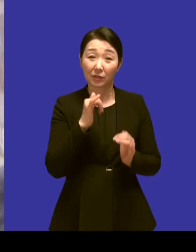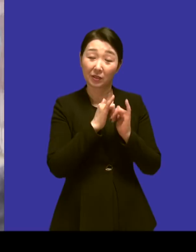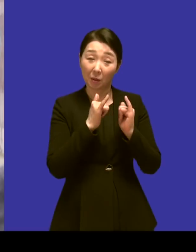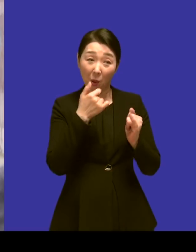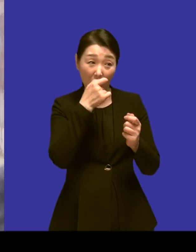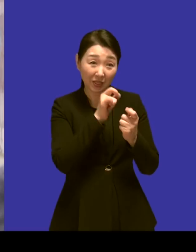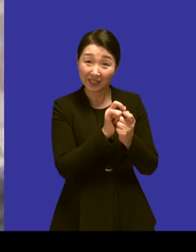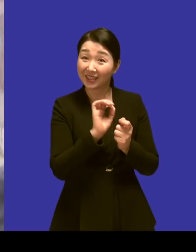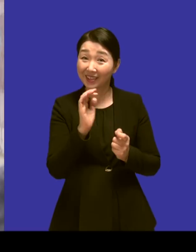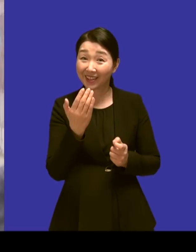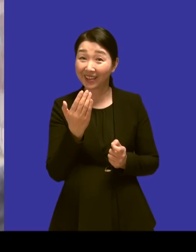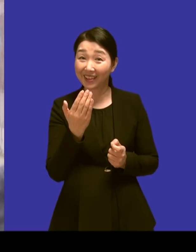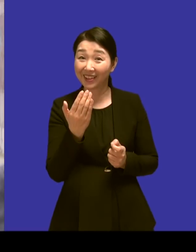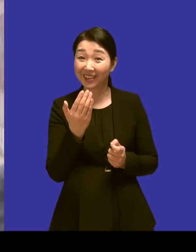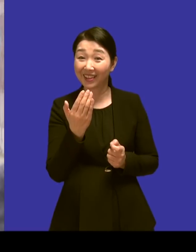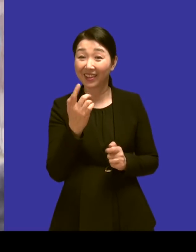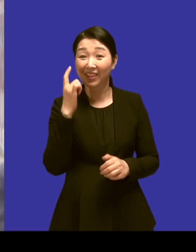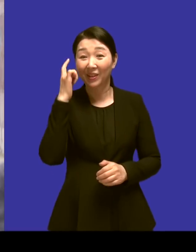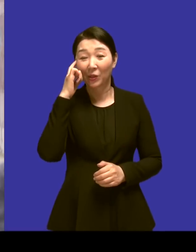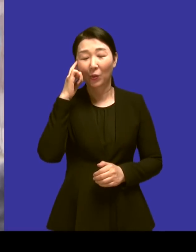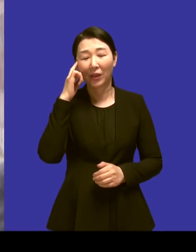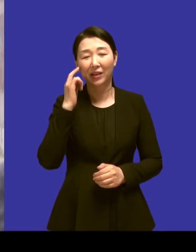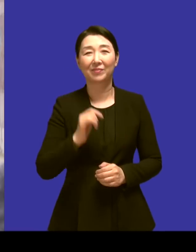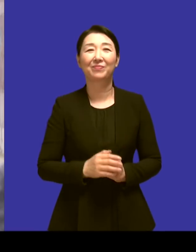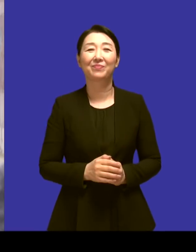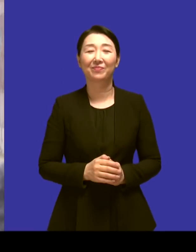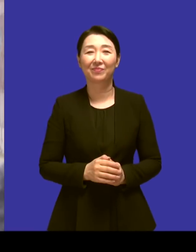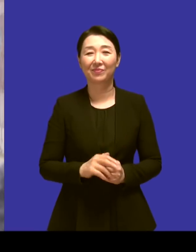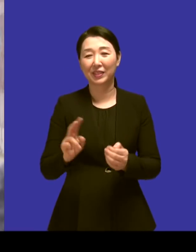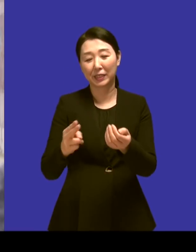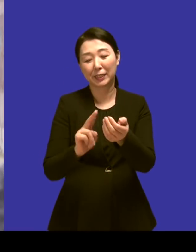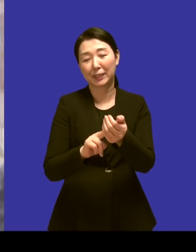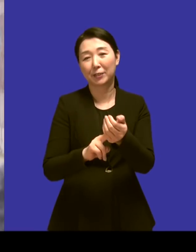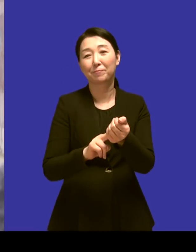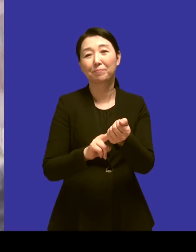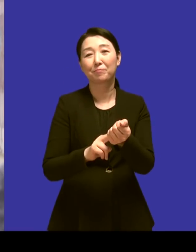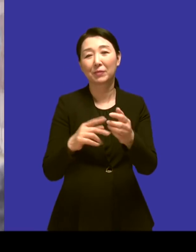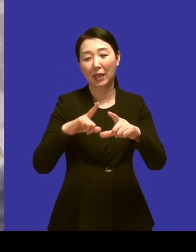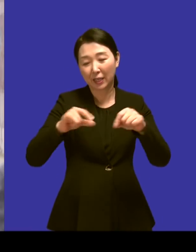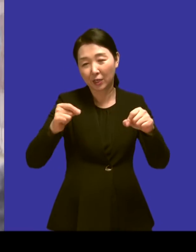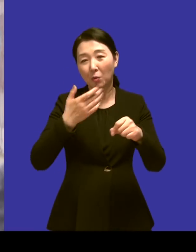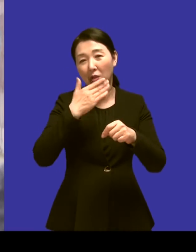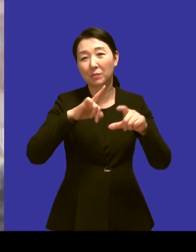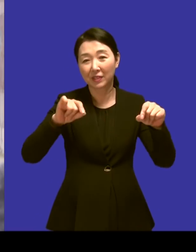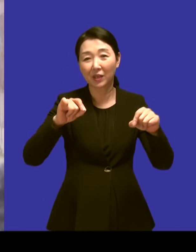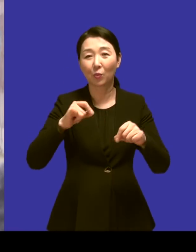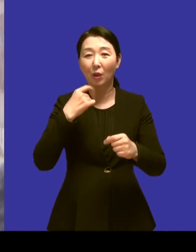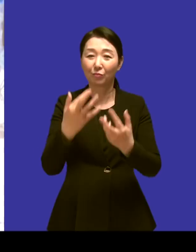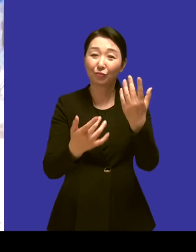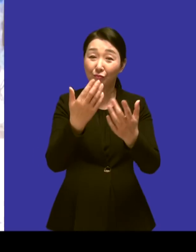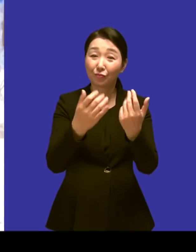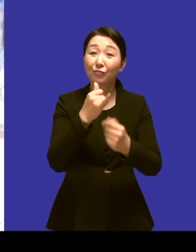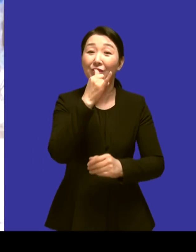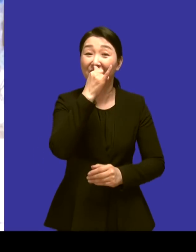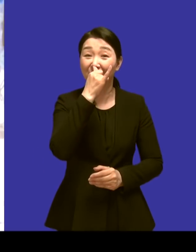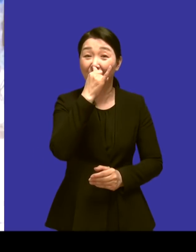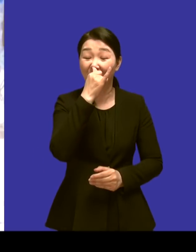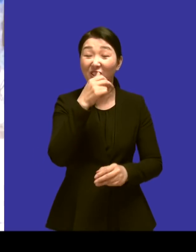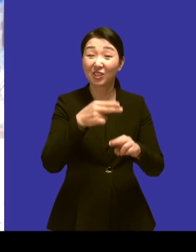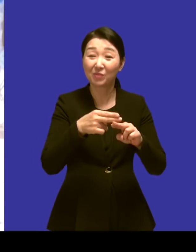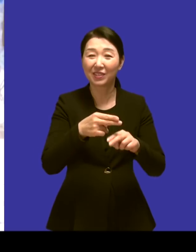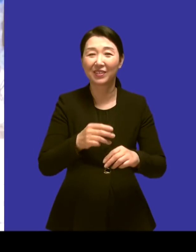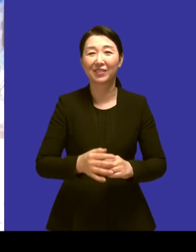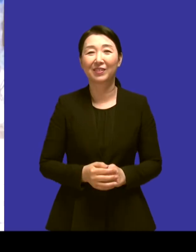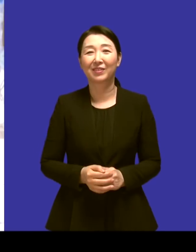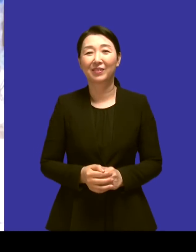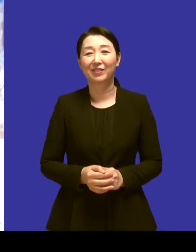네, 그 일단 일식을 했었어요. 아, 일식을 일식까지 하고 일했어요? 네, 예. 지금 막 불쇼 같은 거는 대빵焼기라고 예, 있어요. 예, 예. 그런 철판 걸 요리.